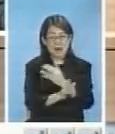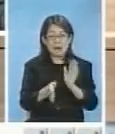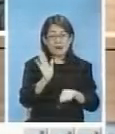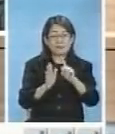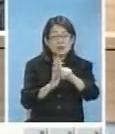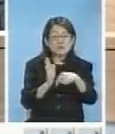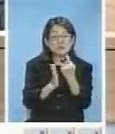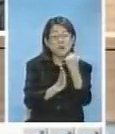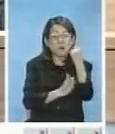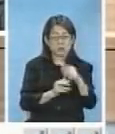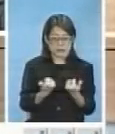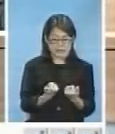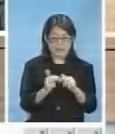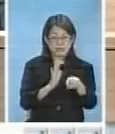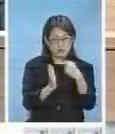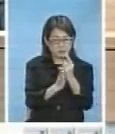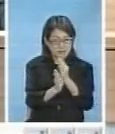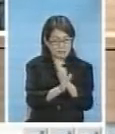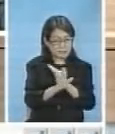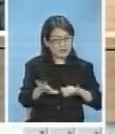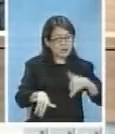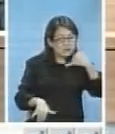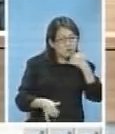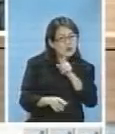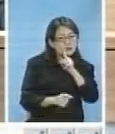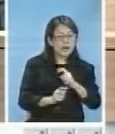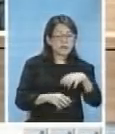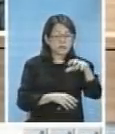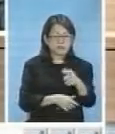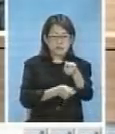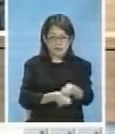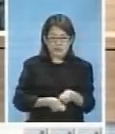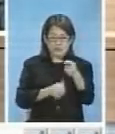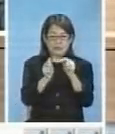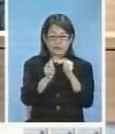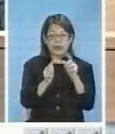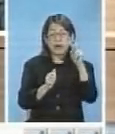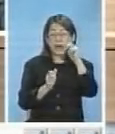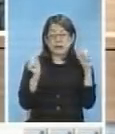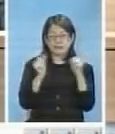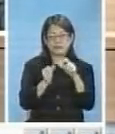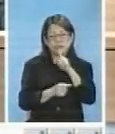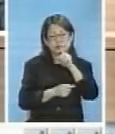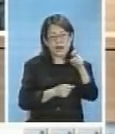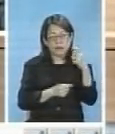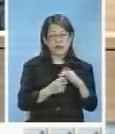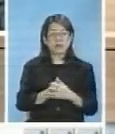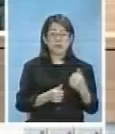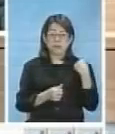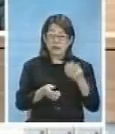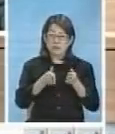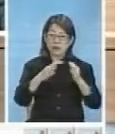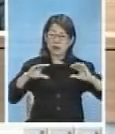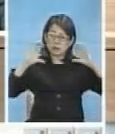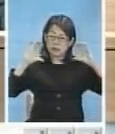งผมได้ตรวจสอบข้อมูลจากเกษตรอำเภอน้ำหนาวว่ามีหน่วยงานจากรัฐบาล